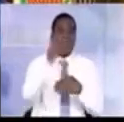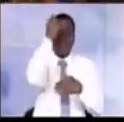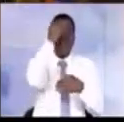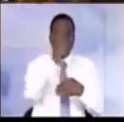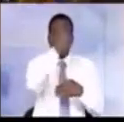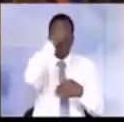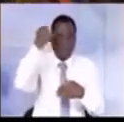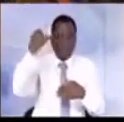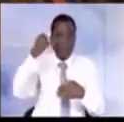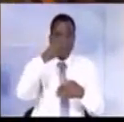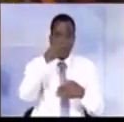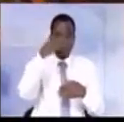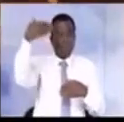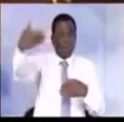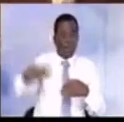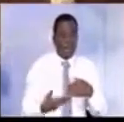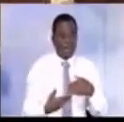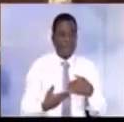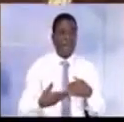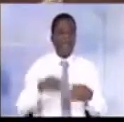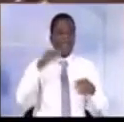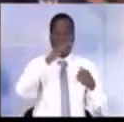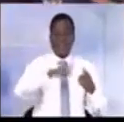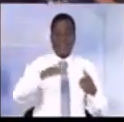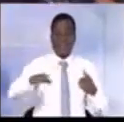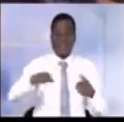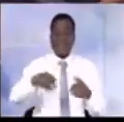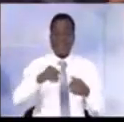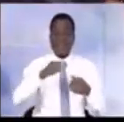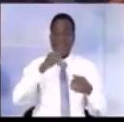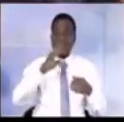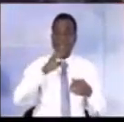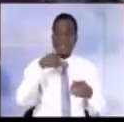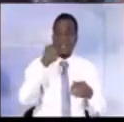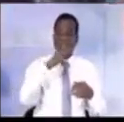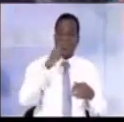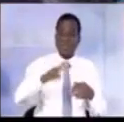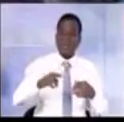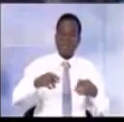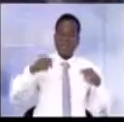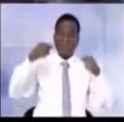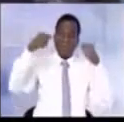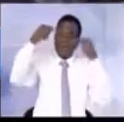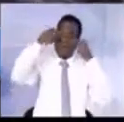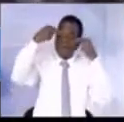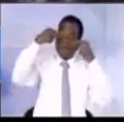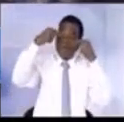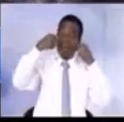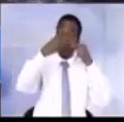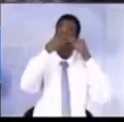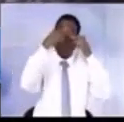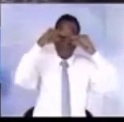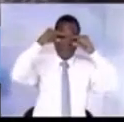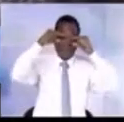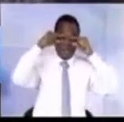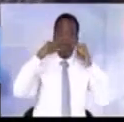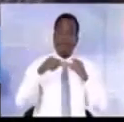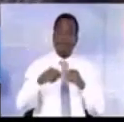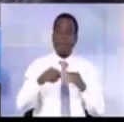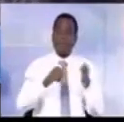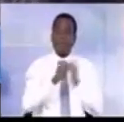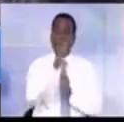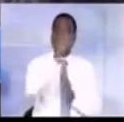dans le but d'accueillir les enfants de ministre souffrant de handicap plus de 40000 personnes consultaient plus de